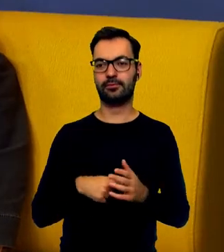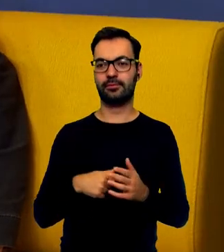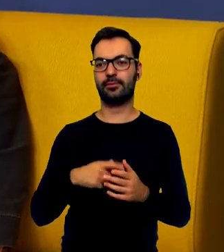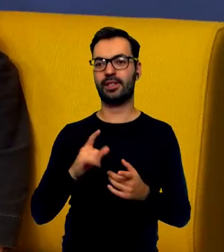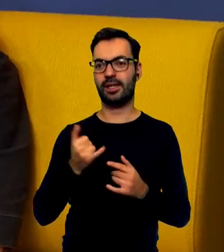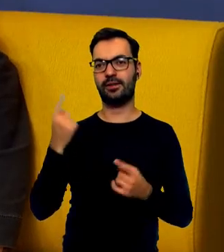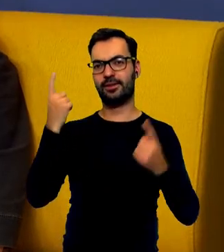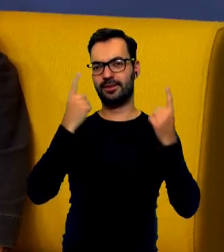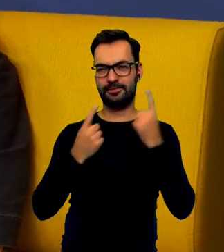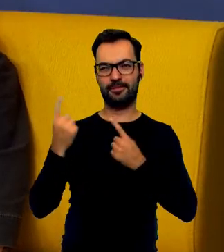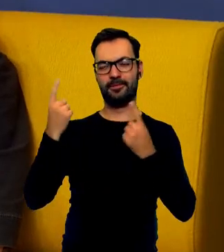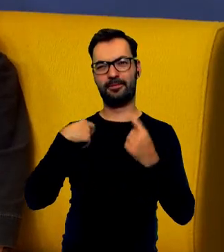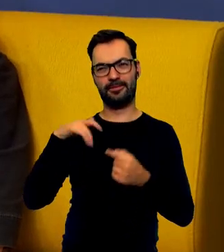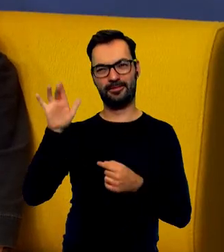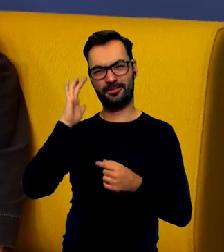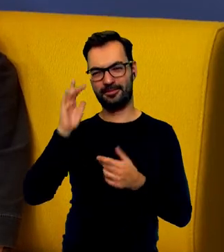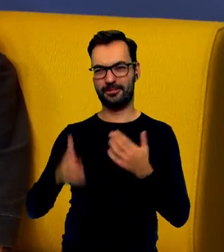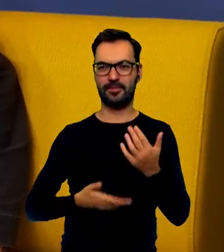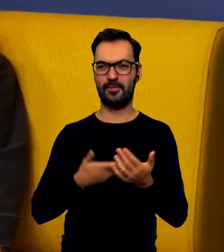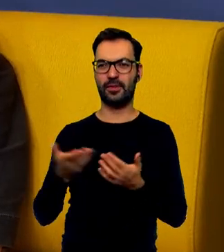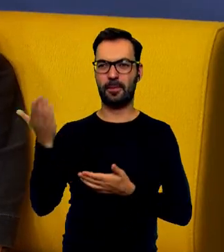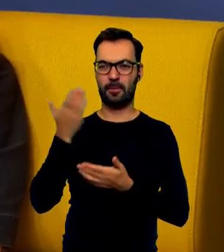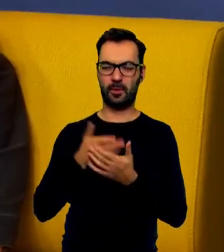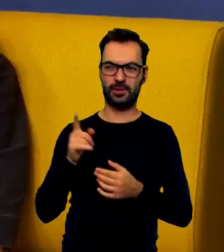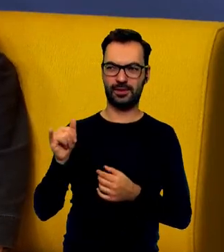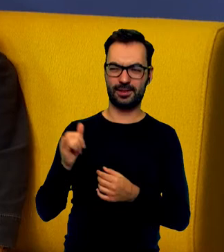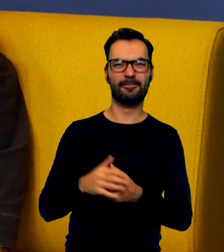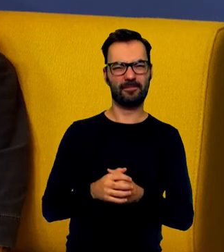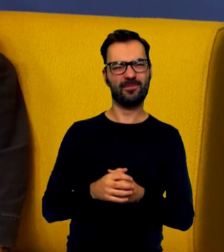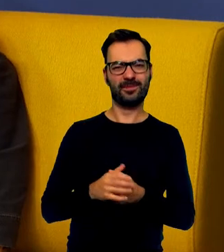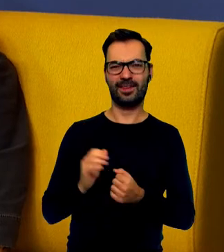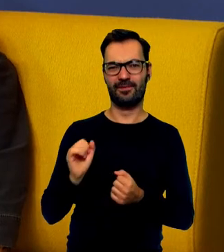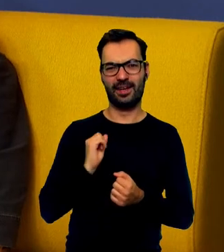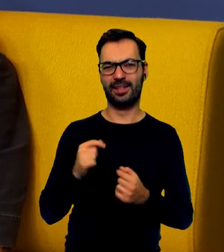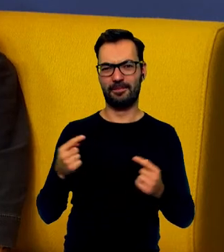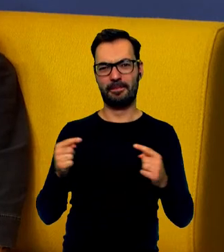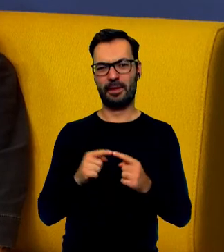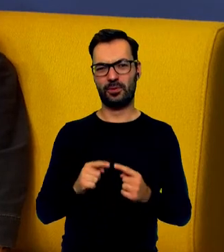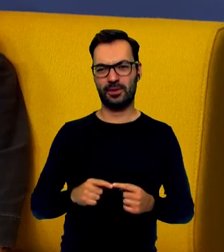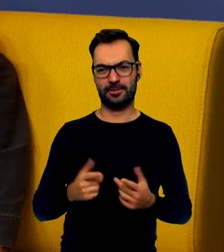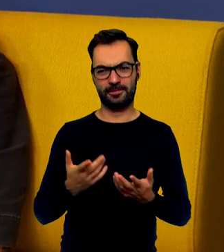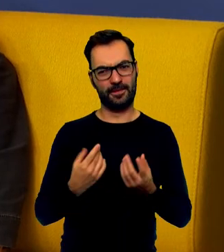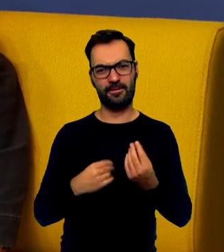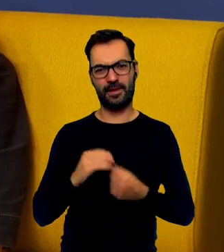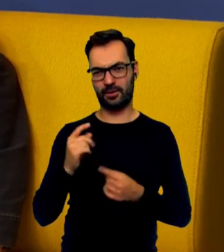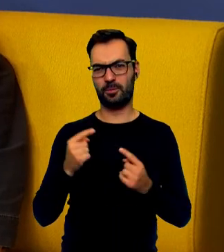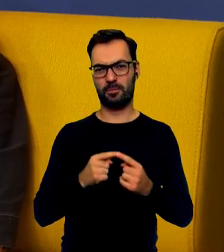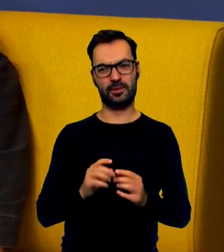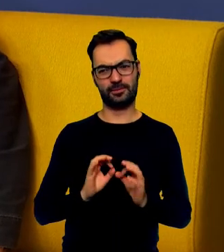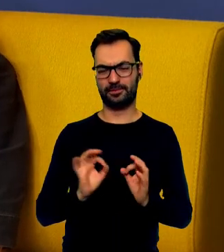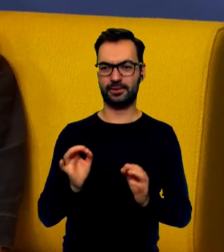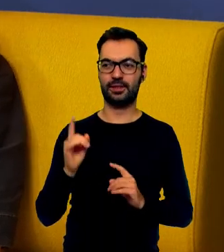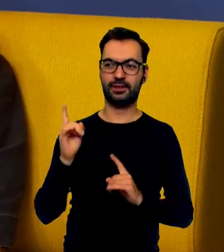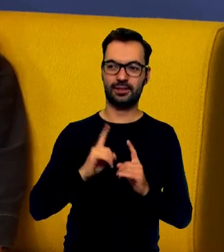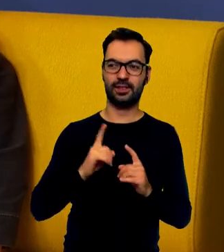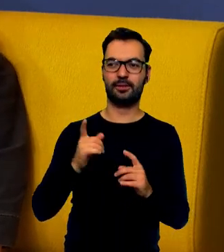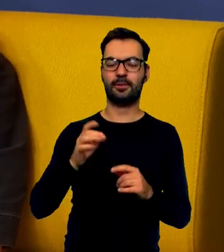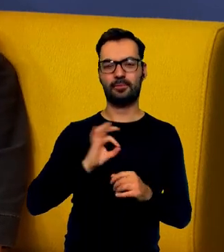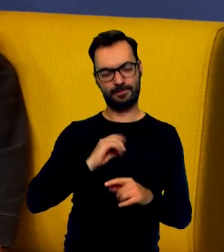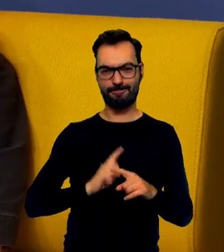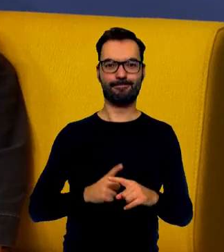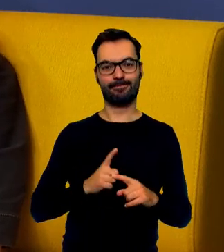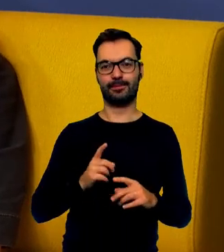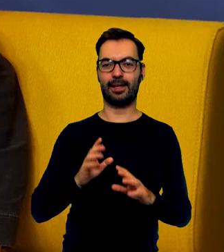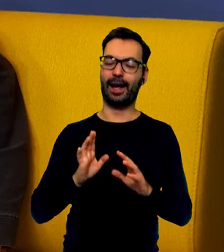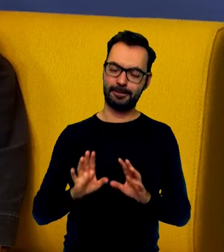po przemyśleniu dochodziłem do wniosku, że te propozycje Dominiki są bardzo trafne w większości. Czasem obstawałem przy